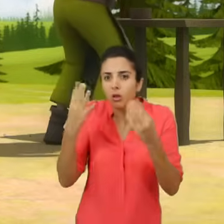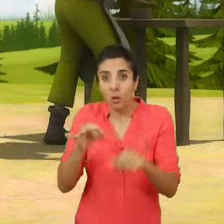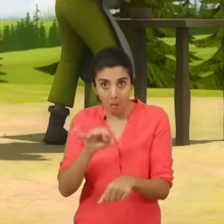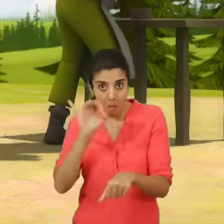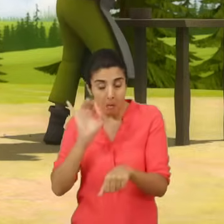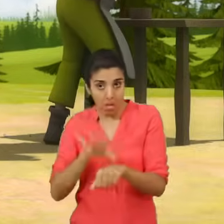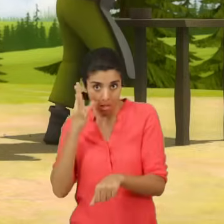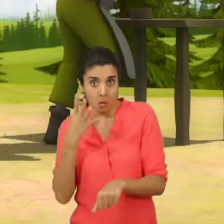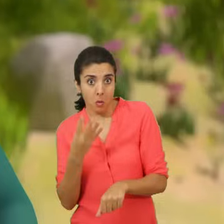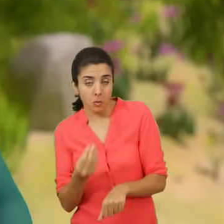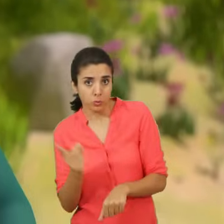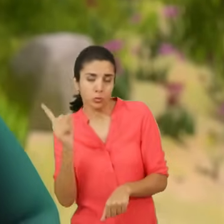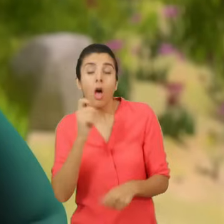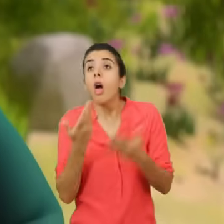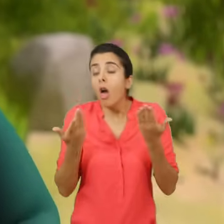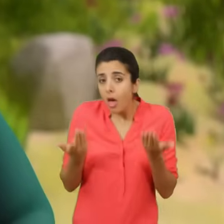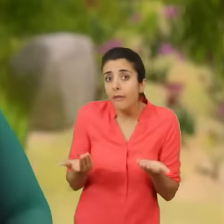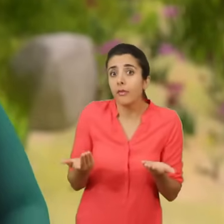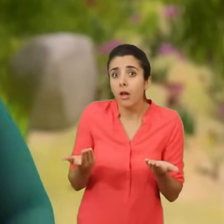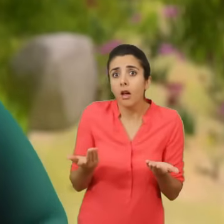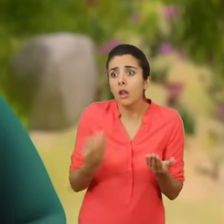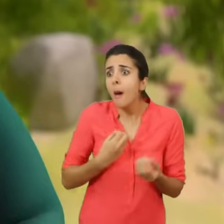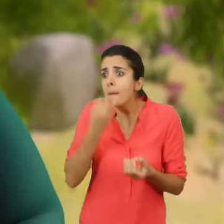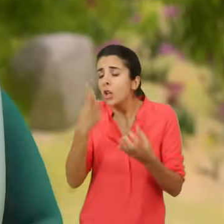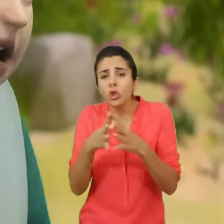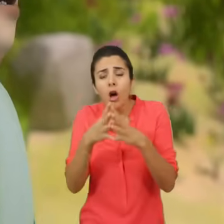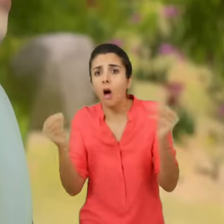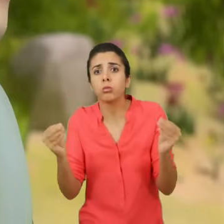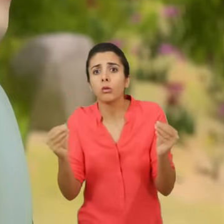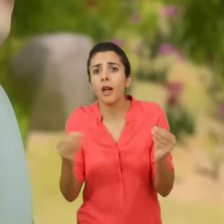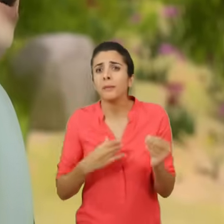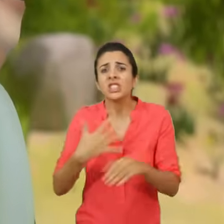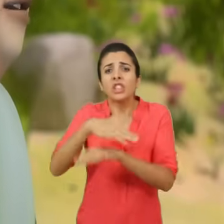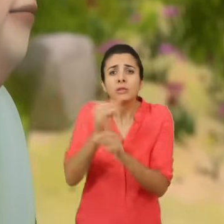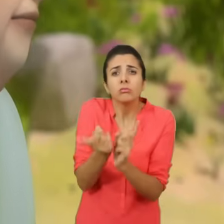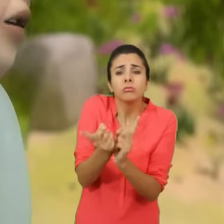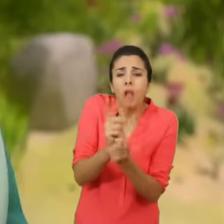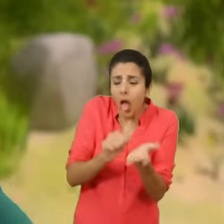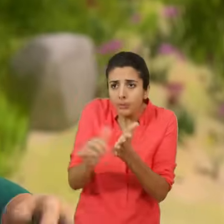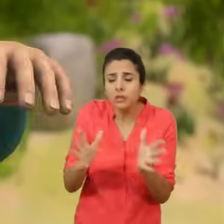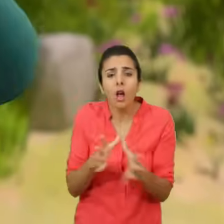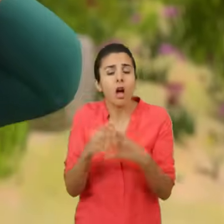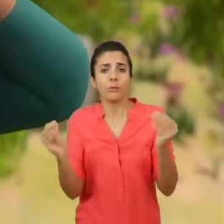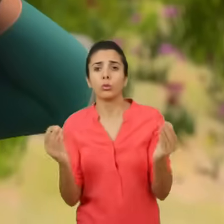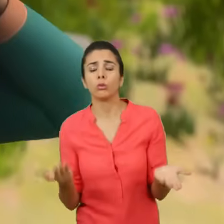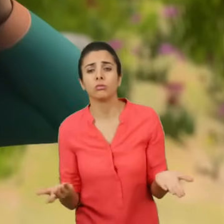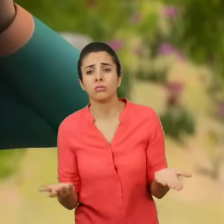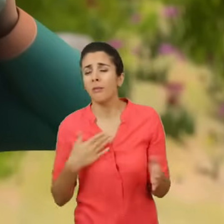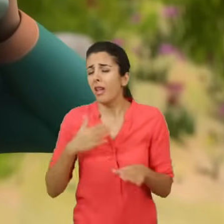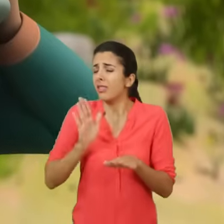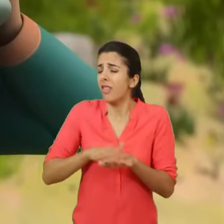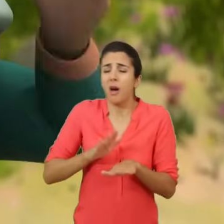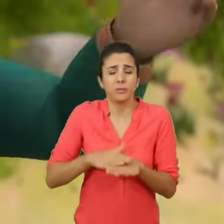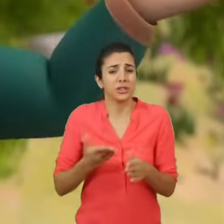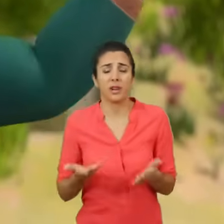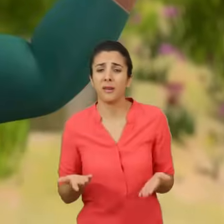anda öyle mi? Evet. Bahçem gitti. Sebzelerimle birlikte hem de. Ne yapacağım